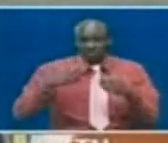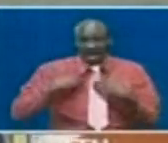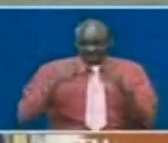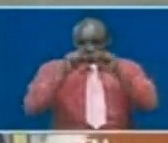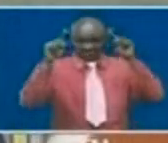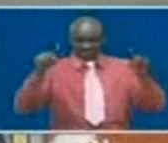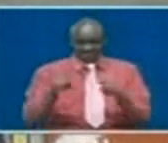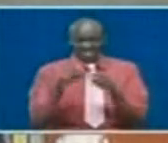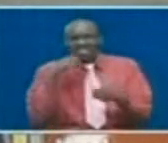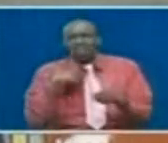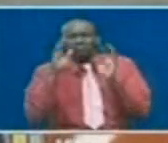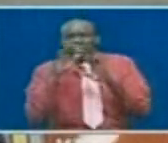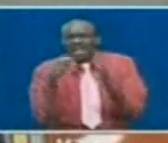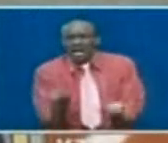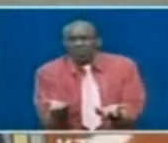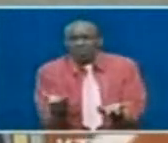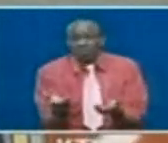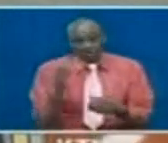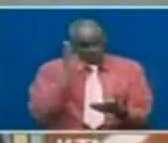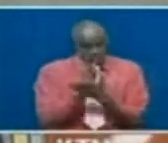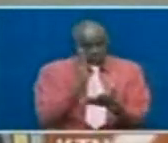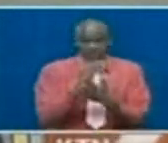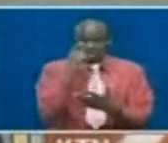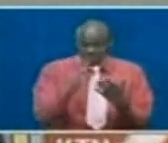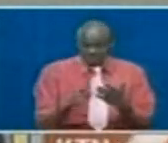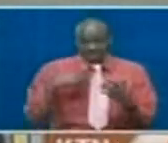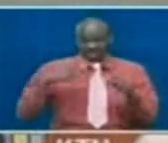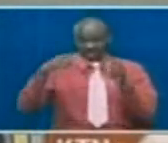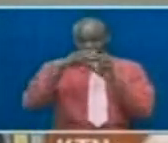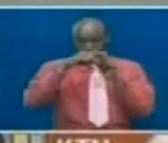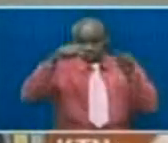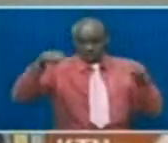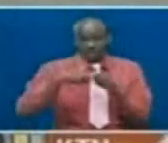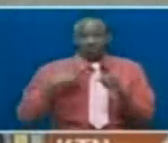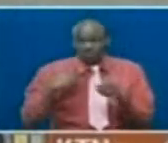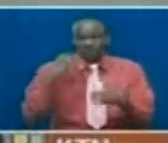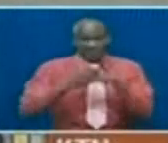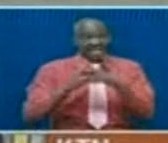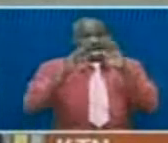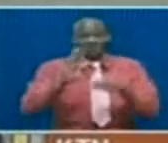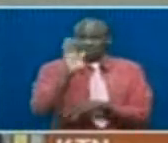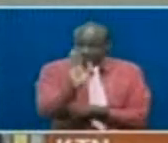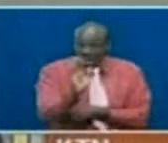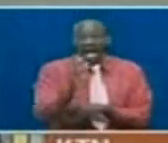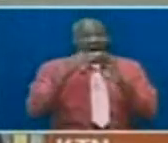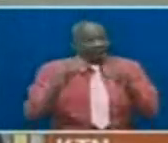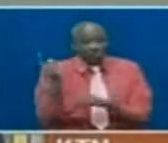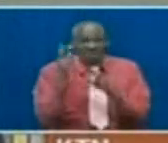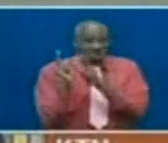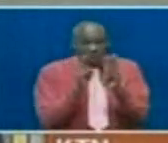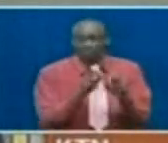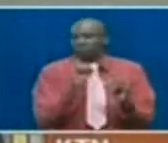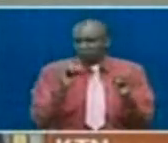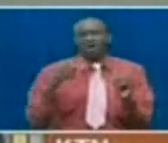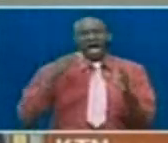umuhimu gani kwa televisheni yako? Amini usiamini, basi kasha hilo linaweza kukujengea nyumba, na sio nyumba tu ya kawaida,